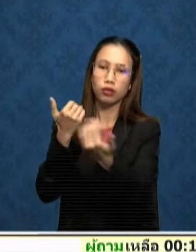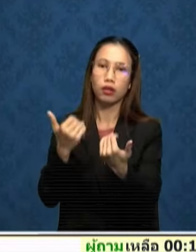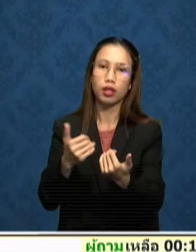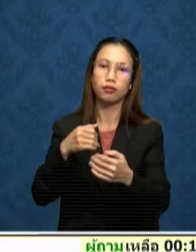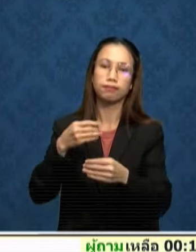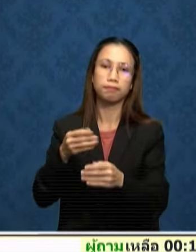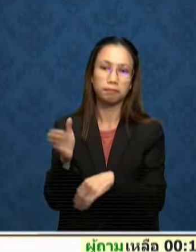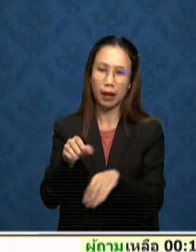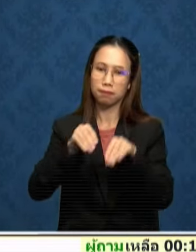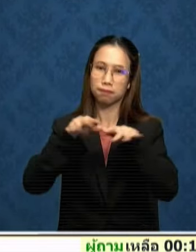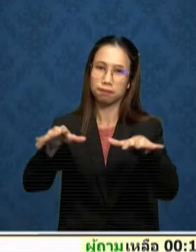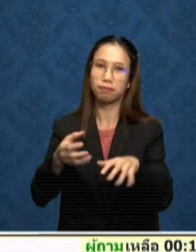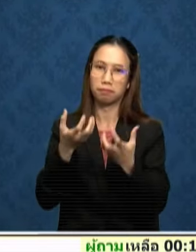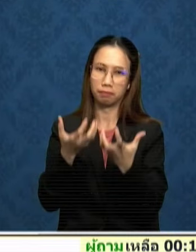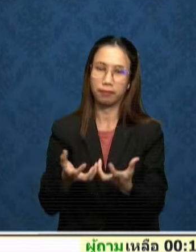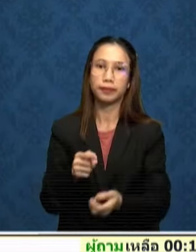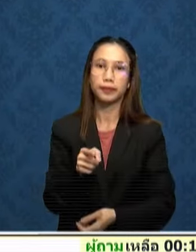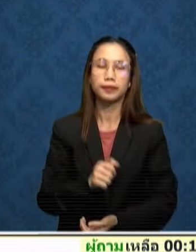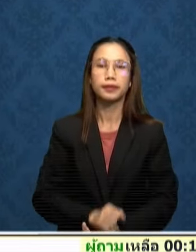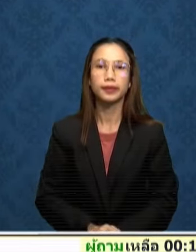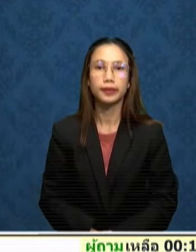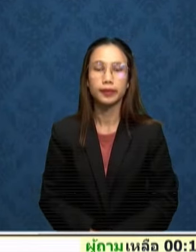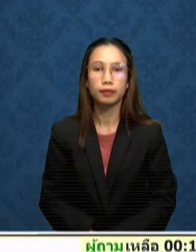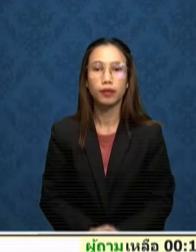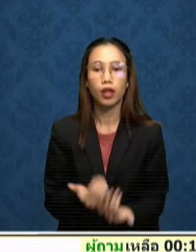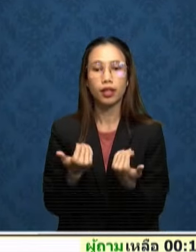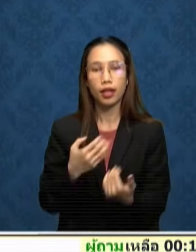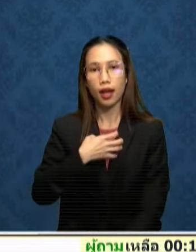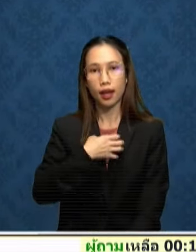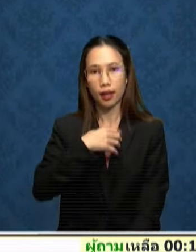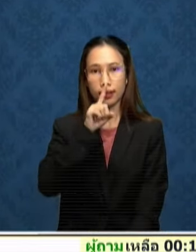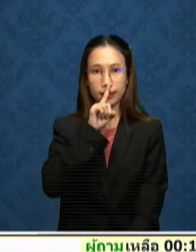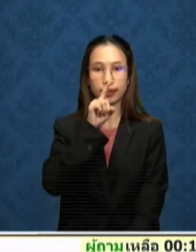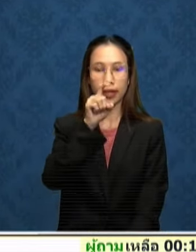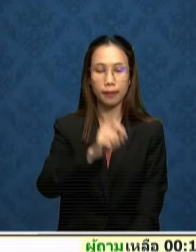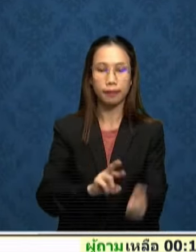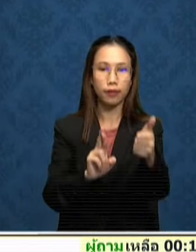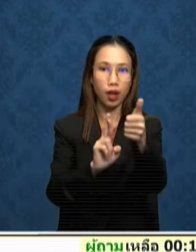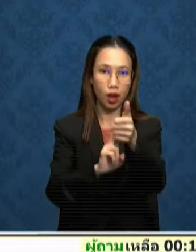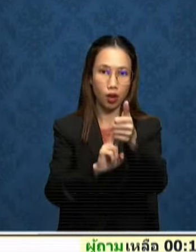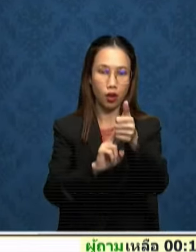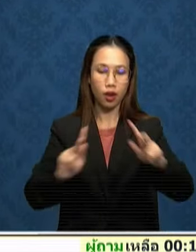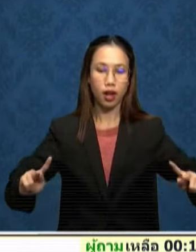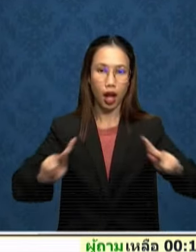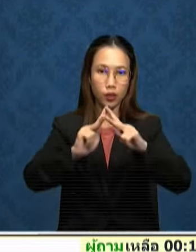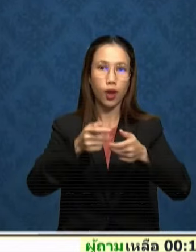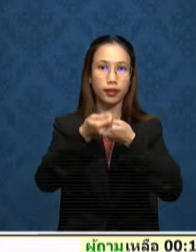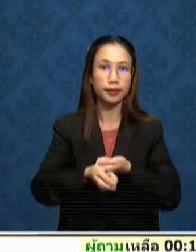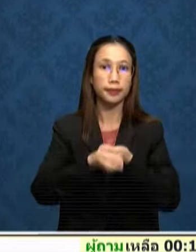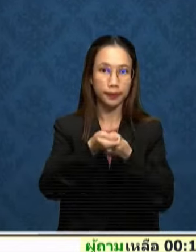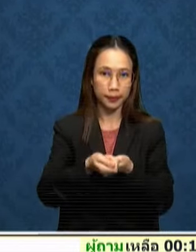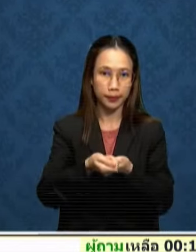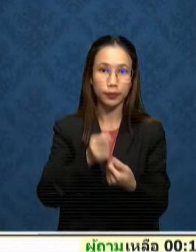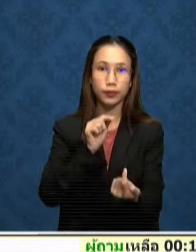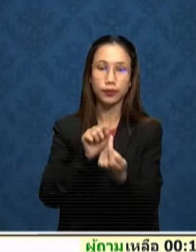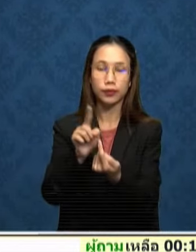จจุบันนี้ท่านประธานครับผมจึงอยากจะขอถามท่านรัฐมนตรีช่วยว่าการกระทรวงเกษตรและสหกรณ์ถึ